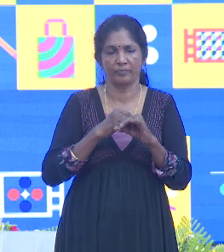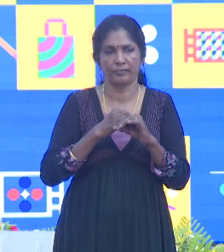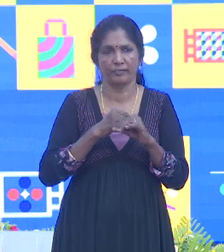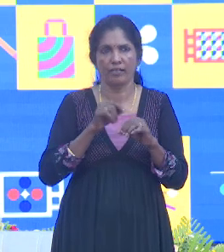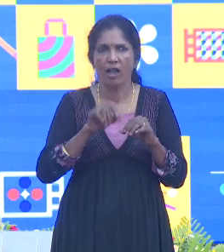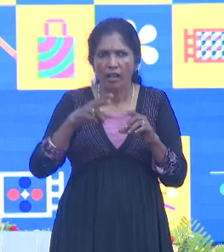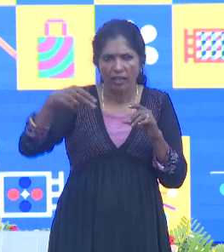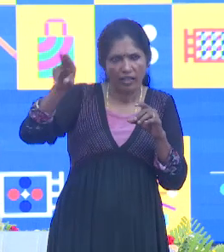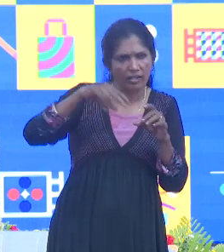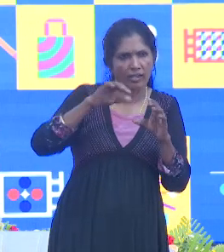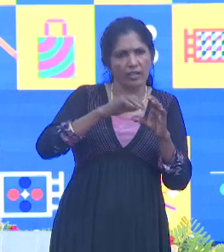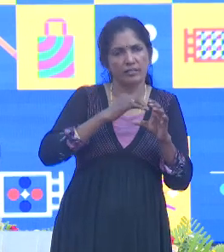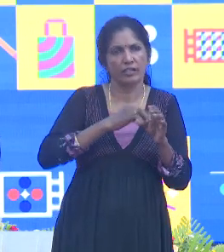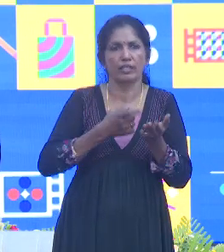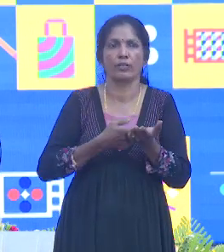അങ്ങനെ തിരിച്ചയച്ച നിയമം